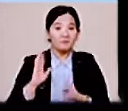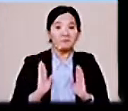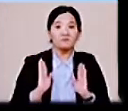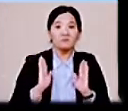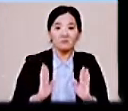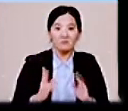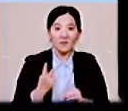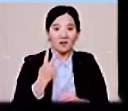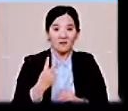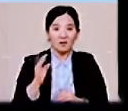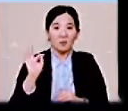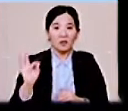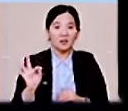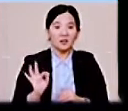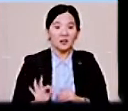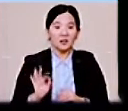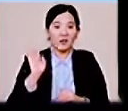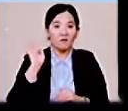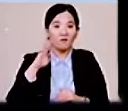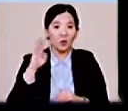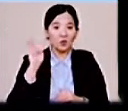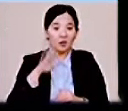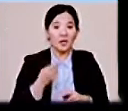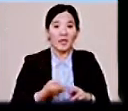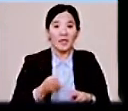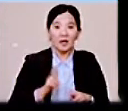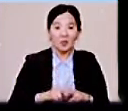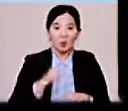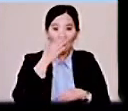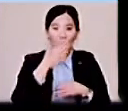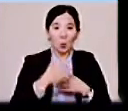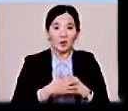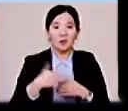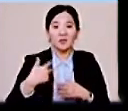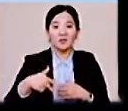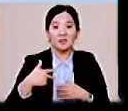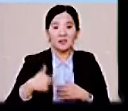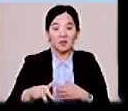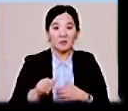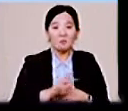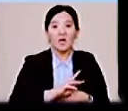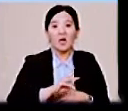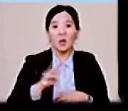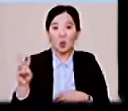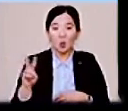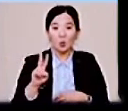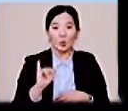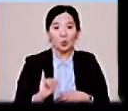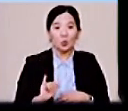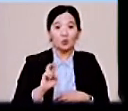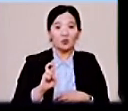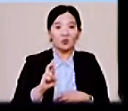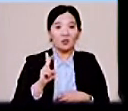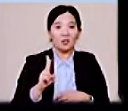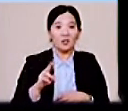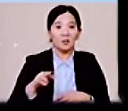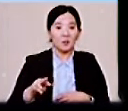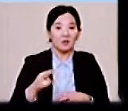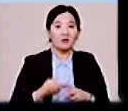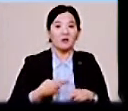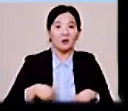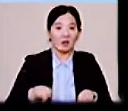лишь 2% воды, а это около 30 миллионов кубических километров,